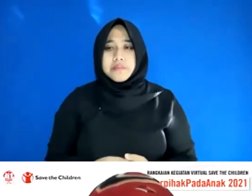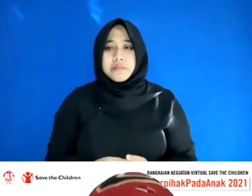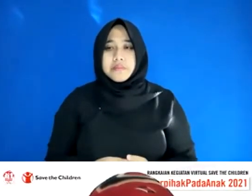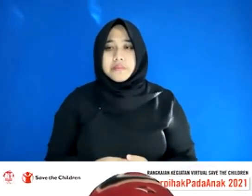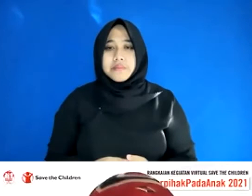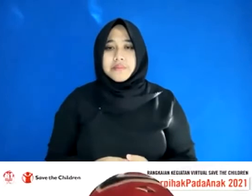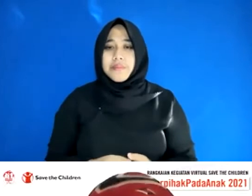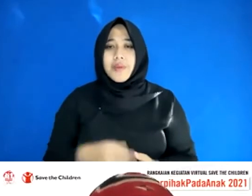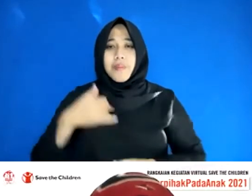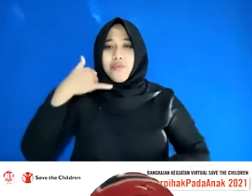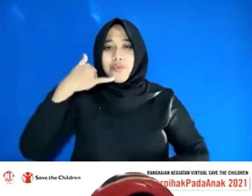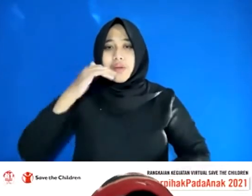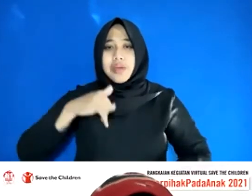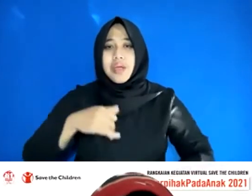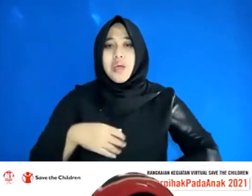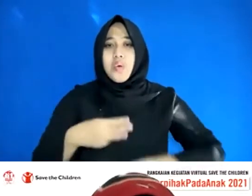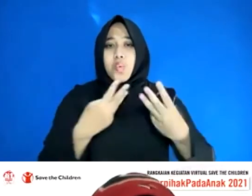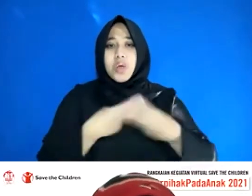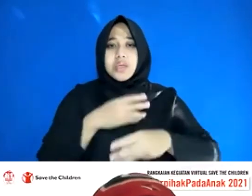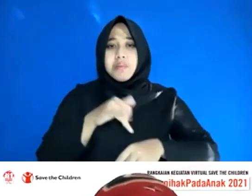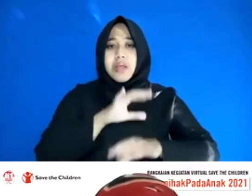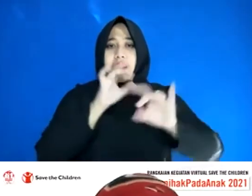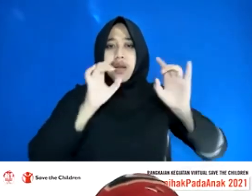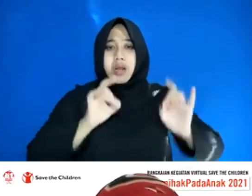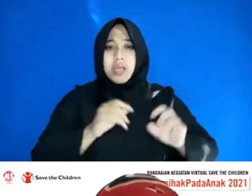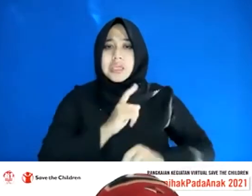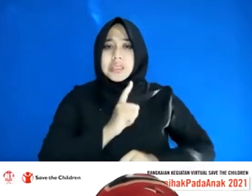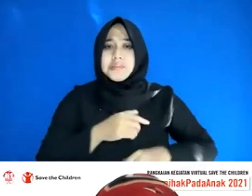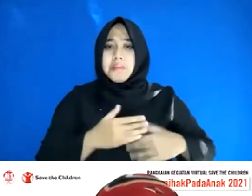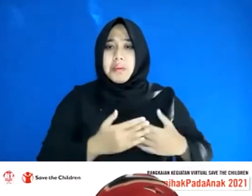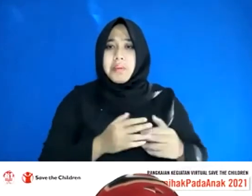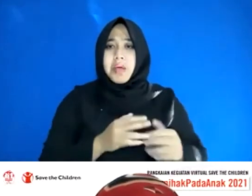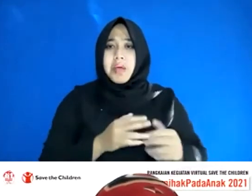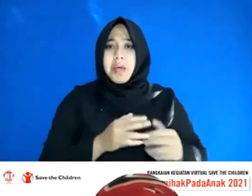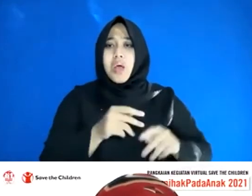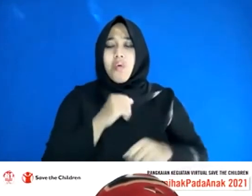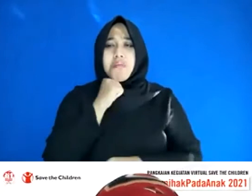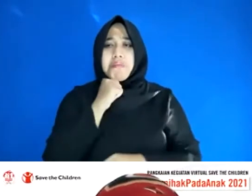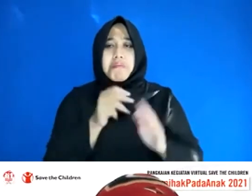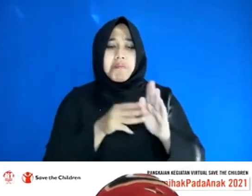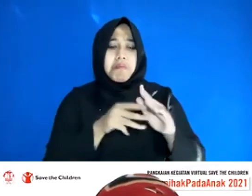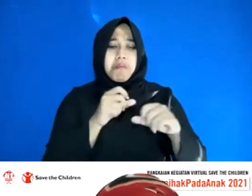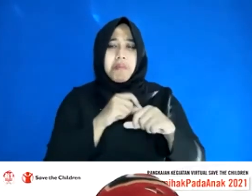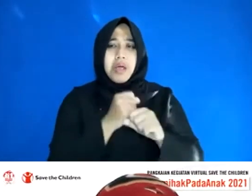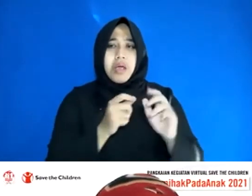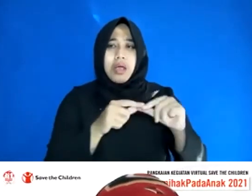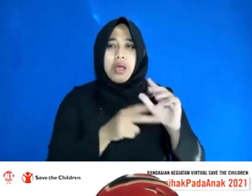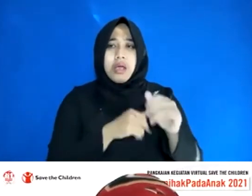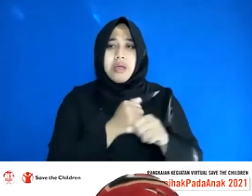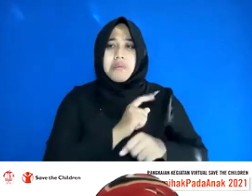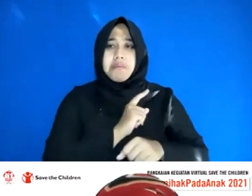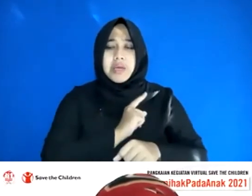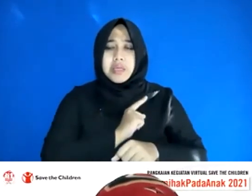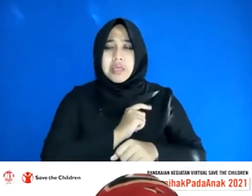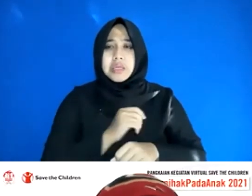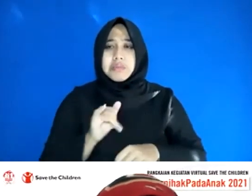ya, atau via WhatsApp dan yang lainnya. Karena kalau magang mandiri itu kecuali dengan Save the Children yang